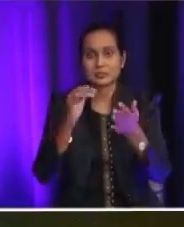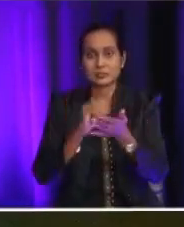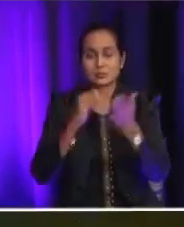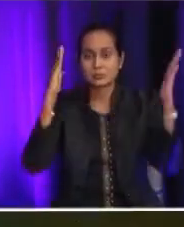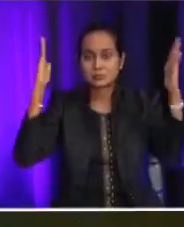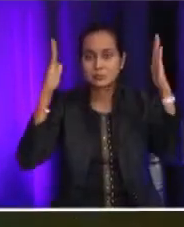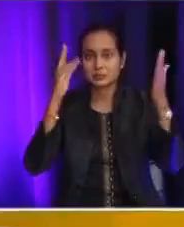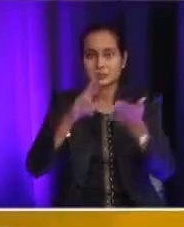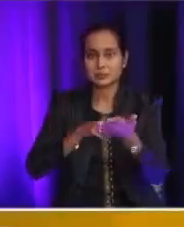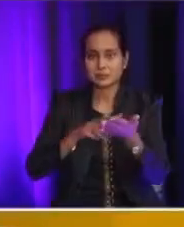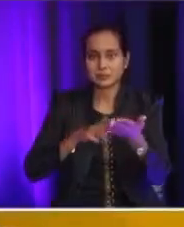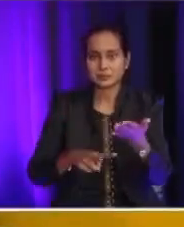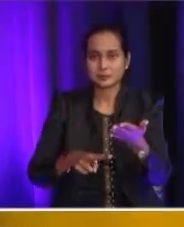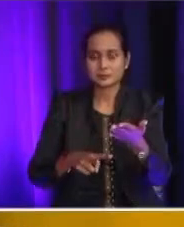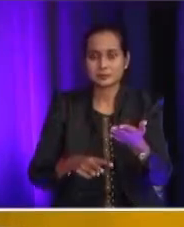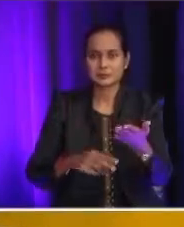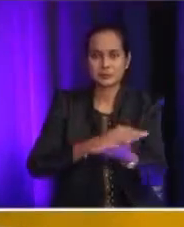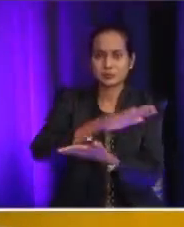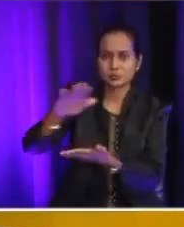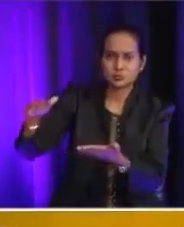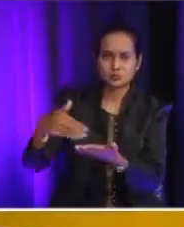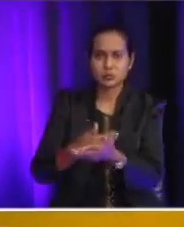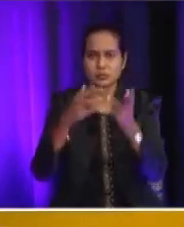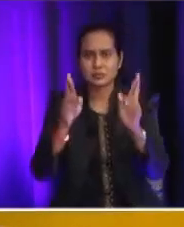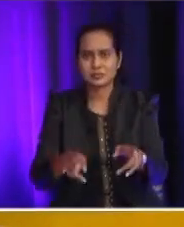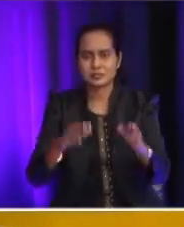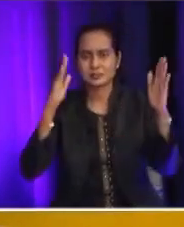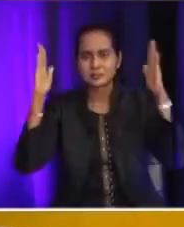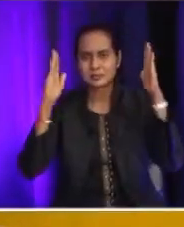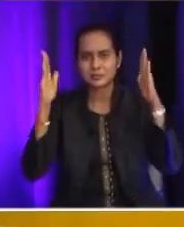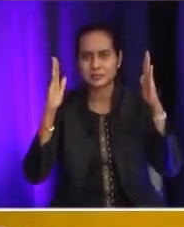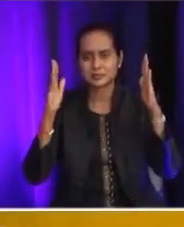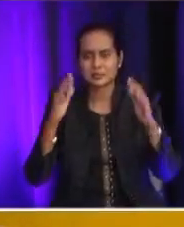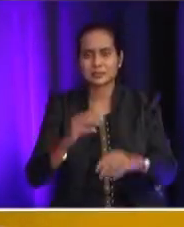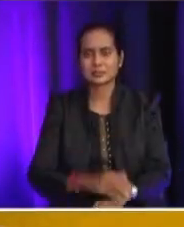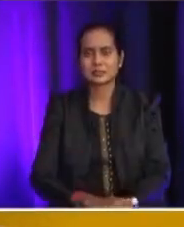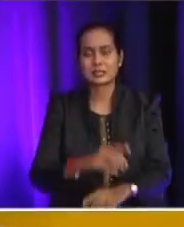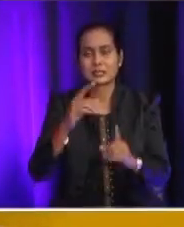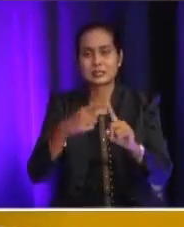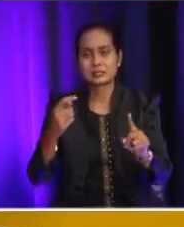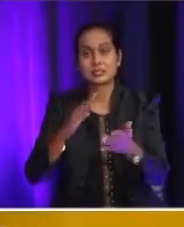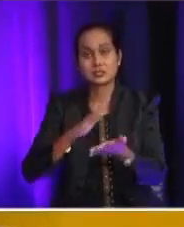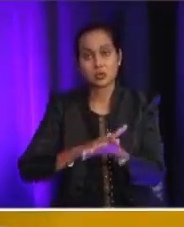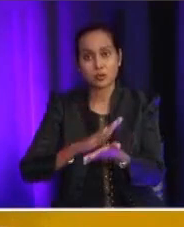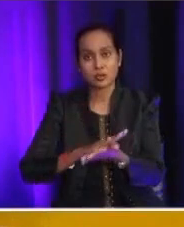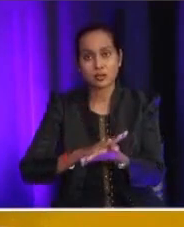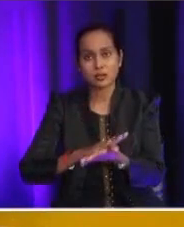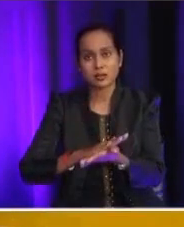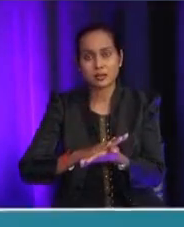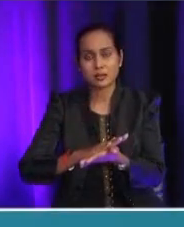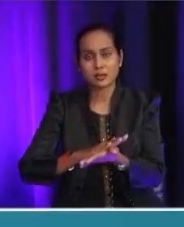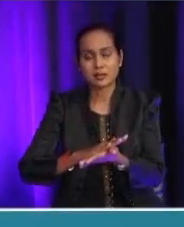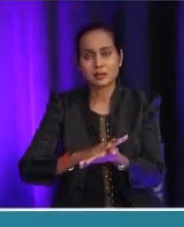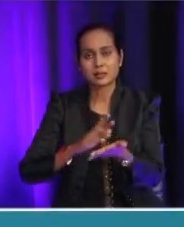membaca tadi ya. Merangkumi semua rakyat Malaysia dari prasekolah, kalau tengok dekat situ,